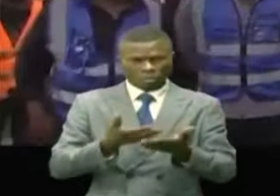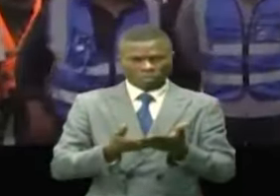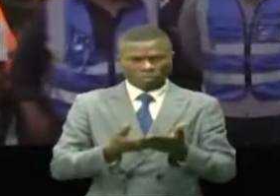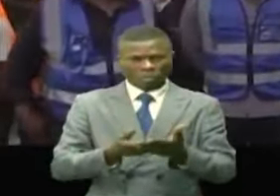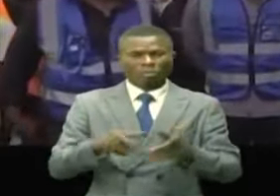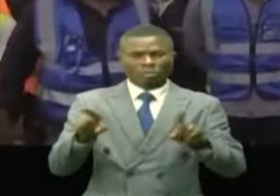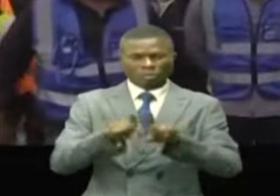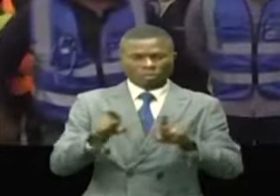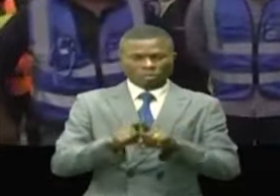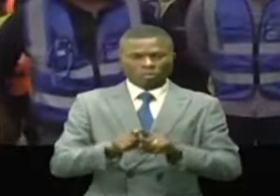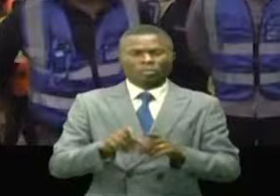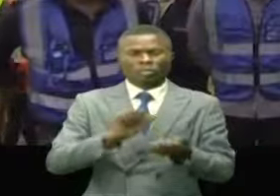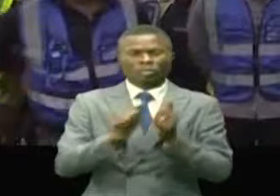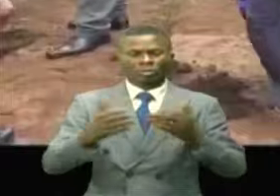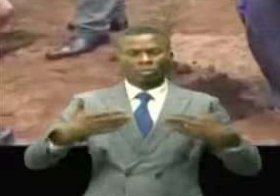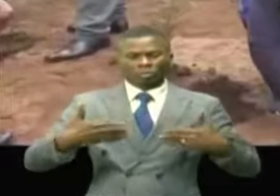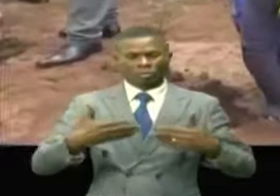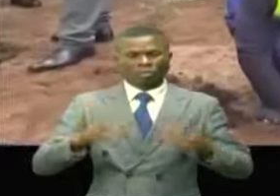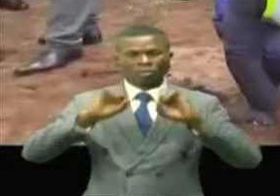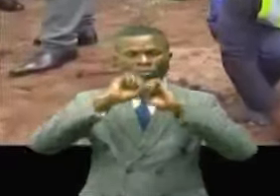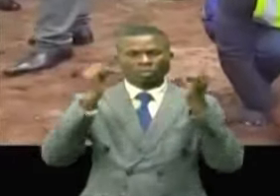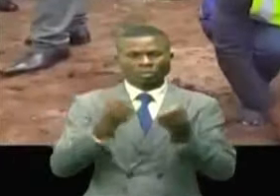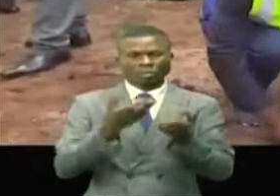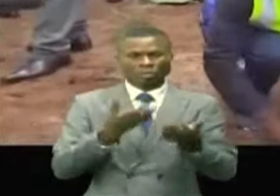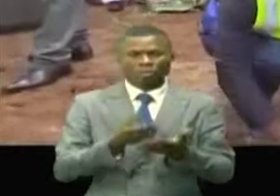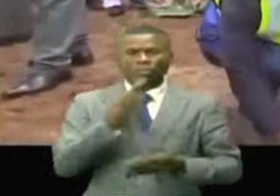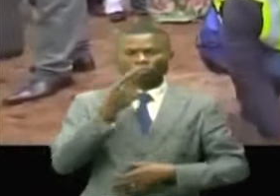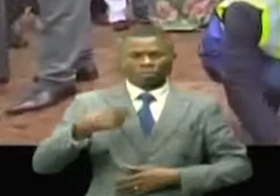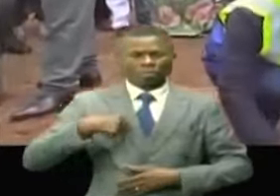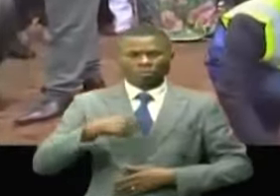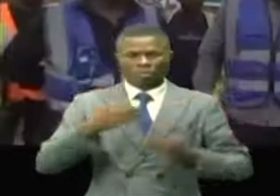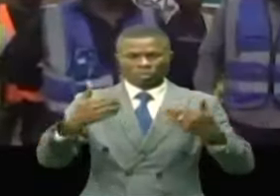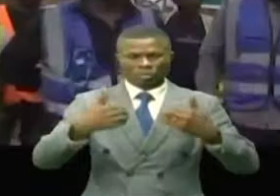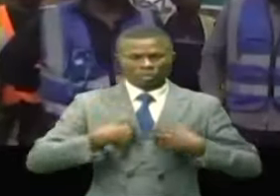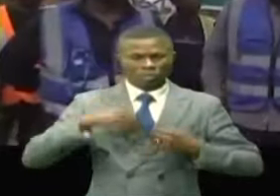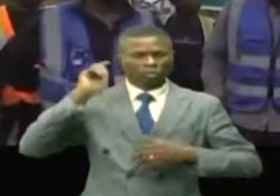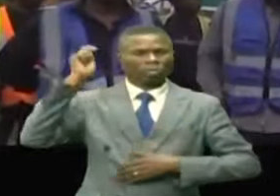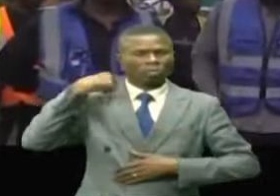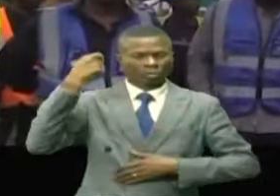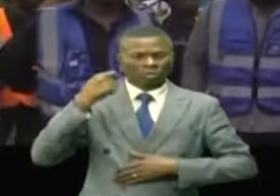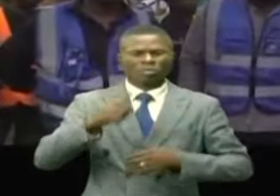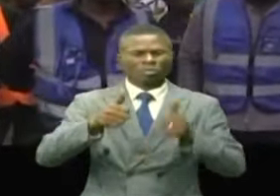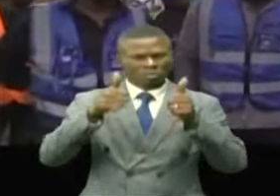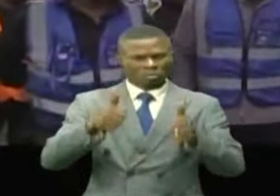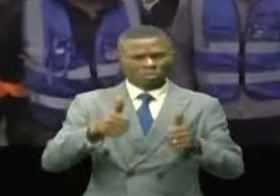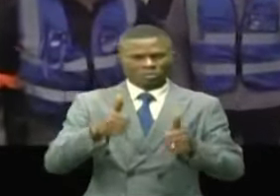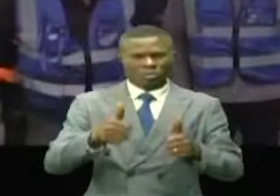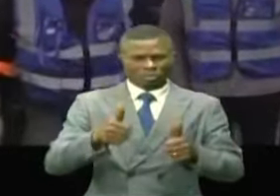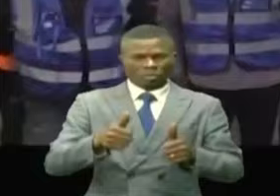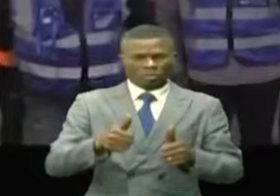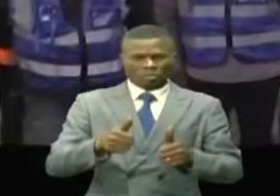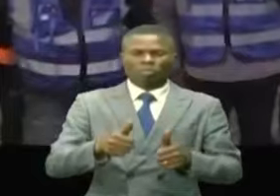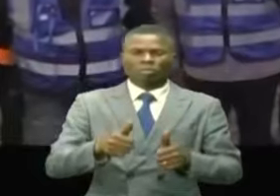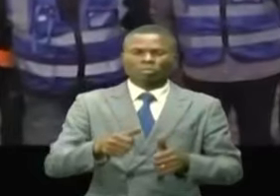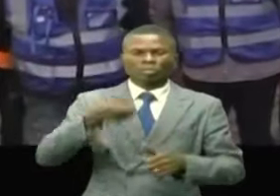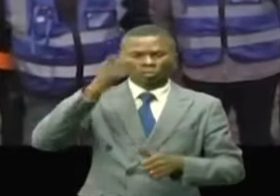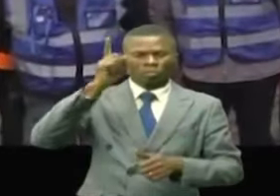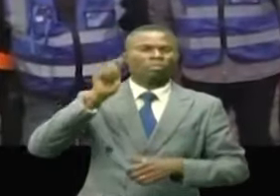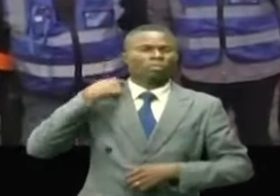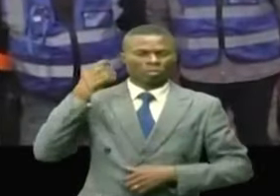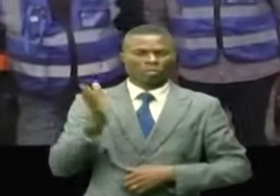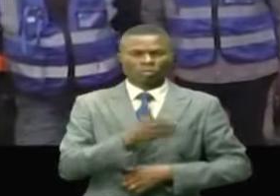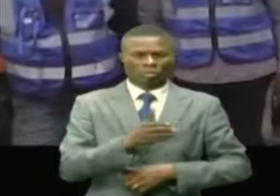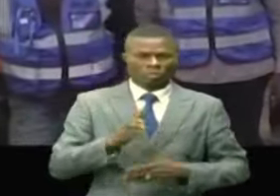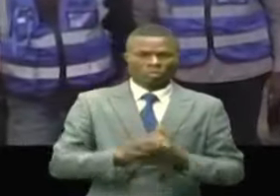aux normes écologiques et sociales pour dire que nous aurons une prison prison ici moderne à part la prison seulement nous aurons aussi des